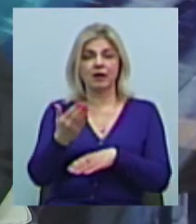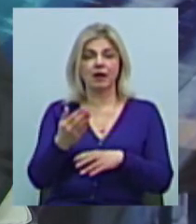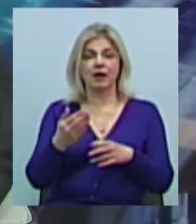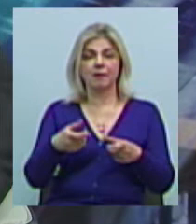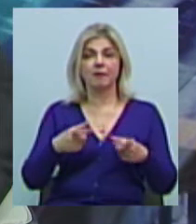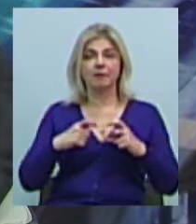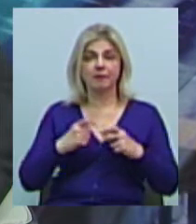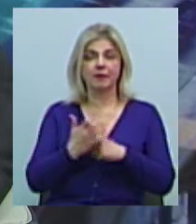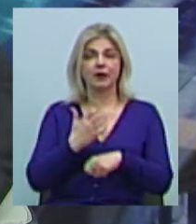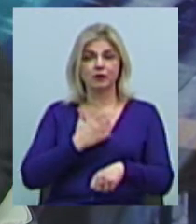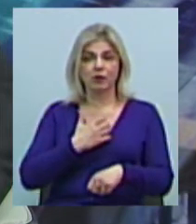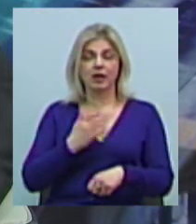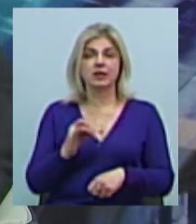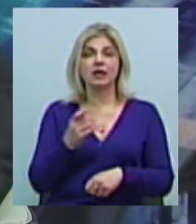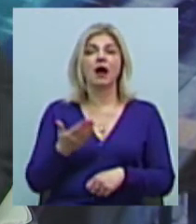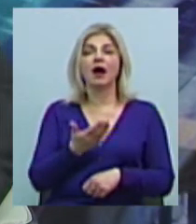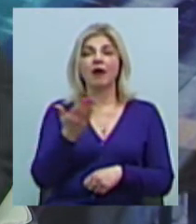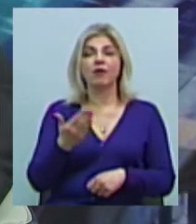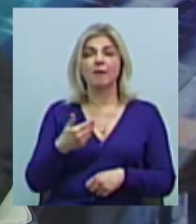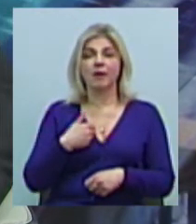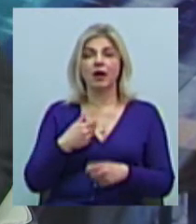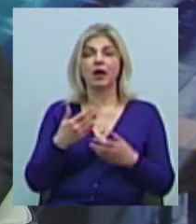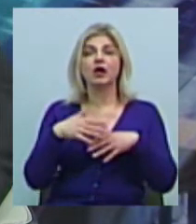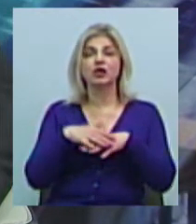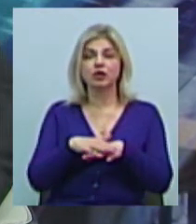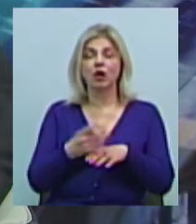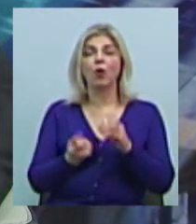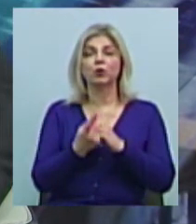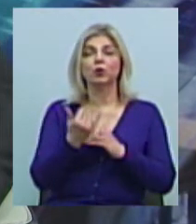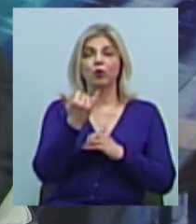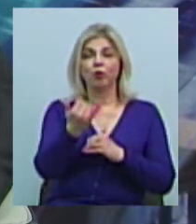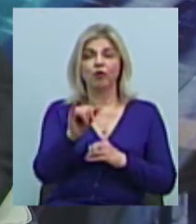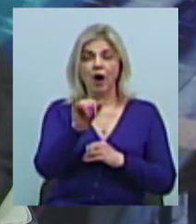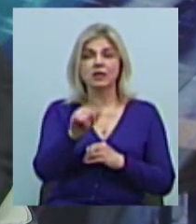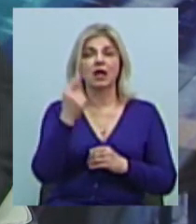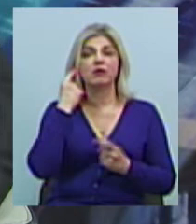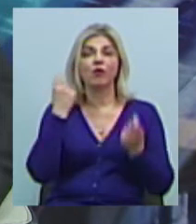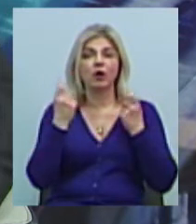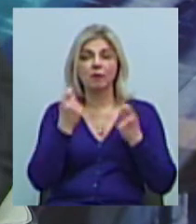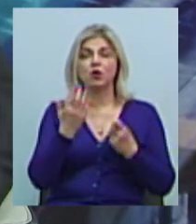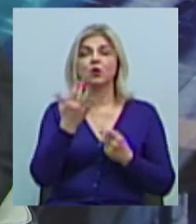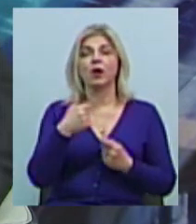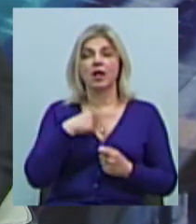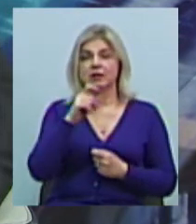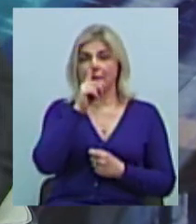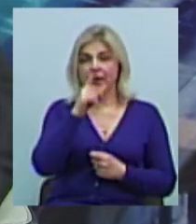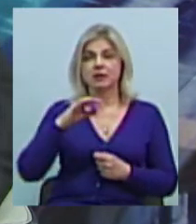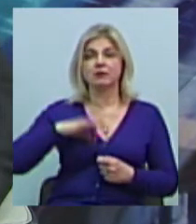З яких соображень ви їх розрахували? Де ви взяли дані, скільки я за місяць використовувала